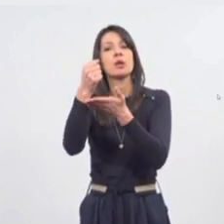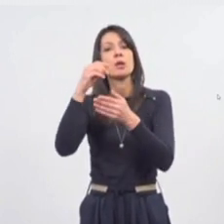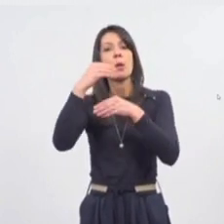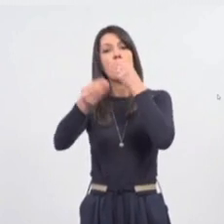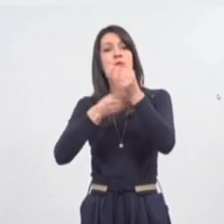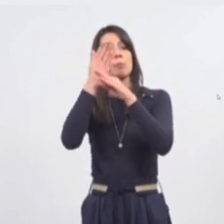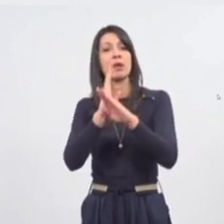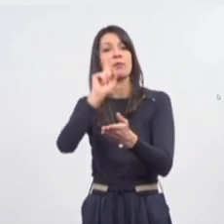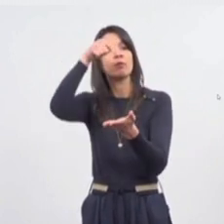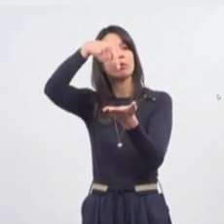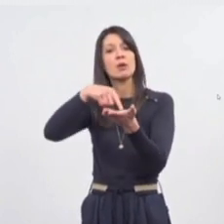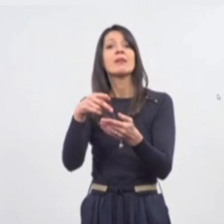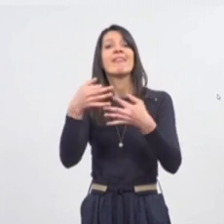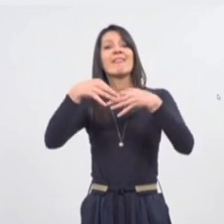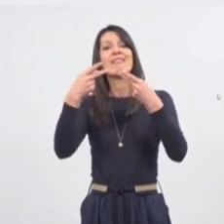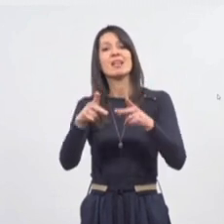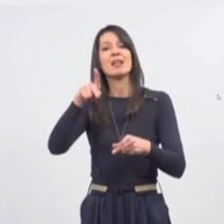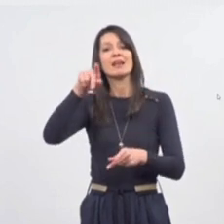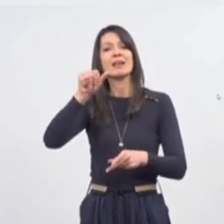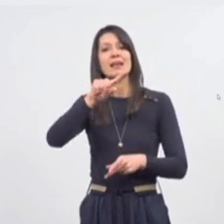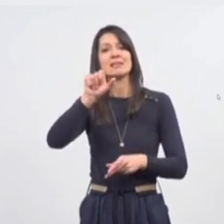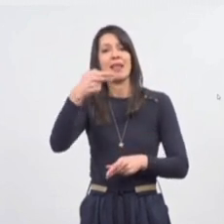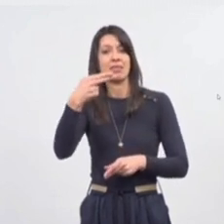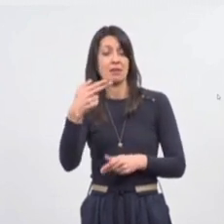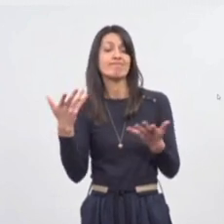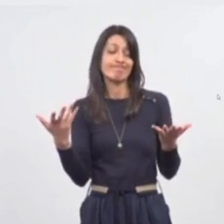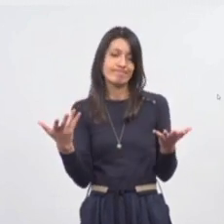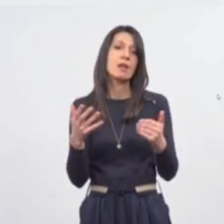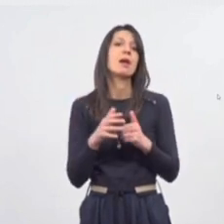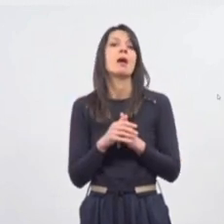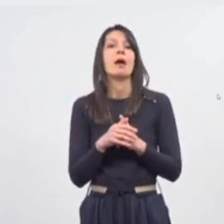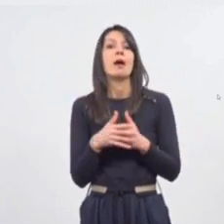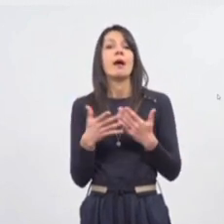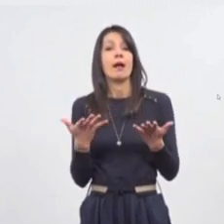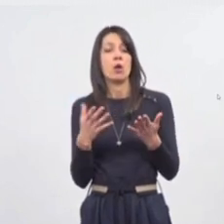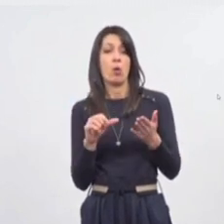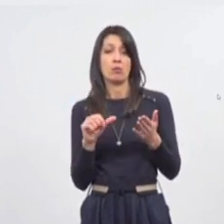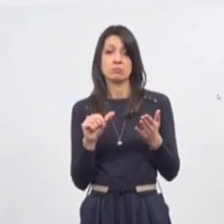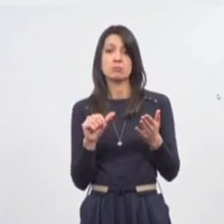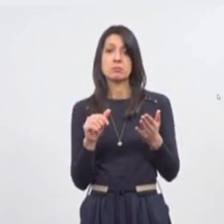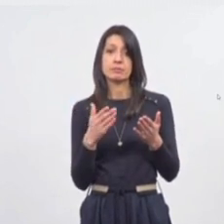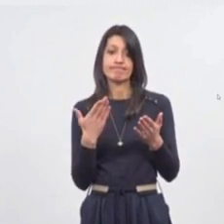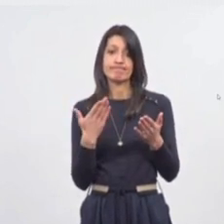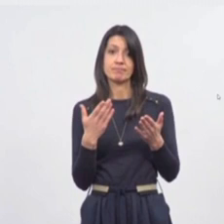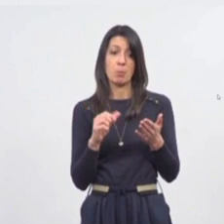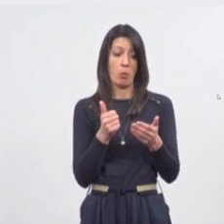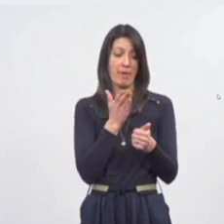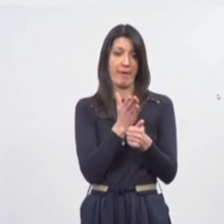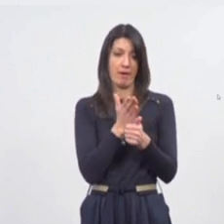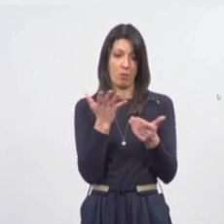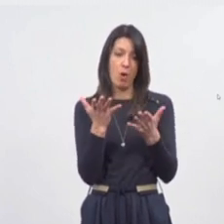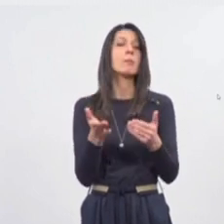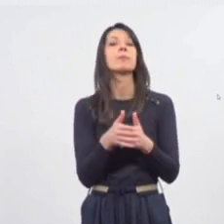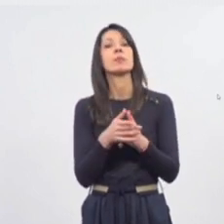soit prévue à Kazan. Alors, le premier point, parce qu'ils sont évidemment liés, sur l'exclusion de la Russie